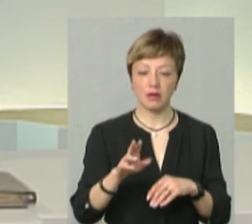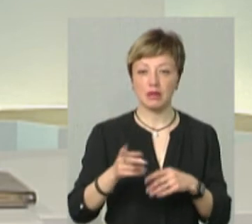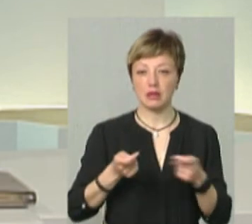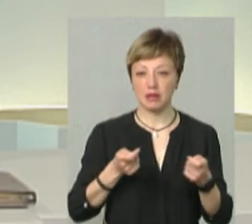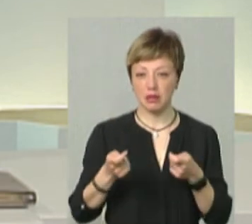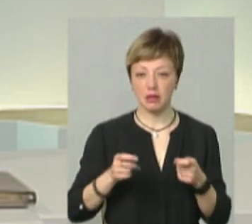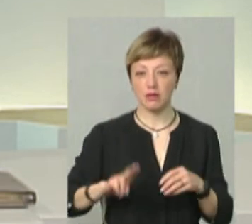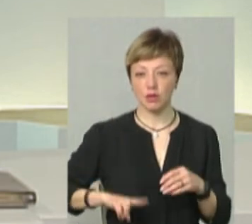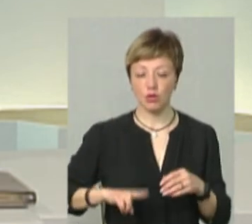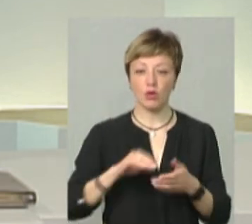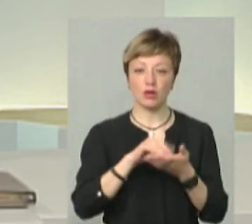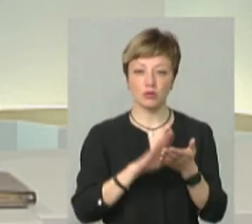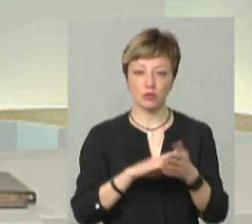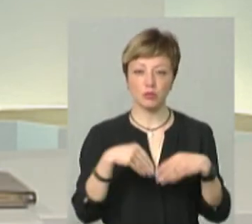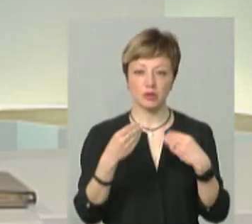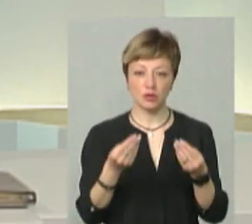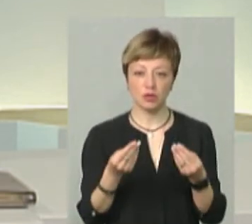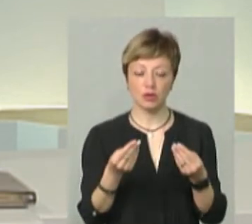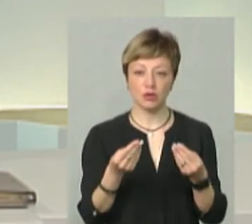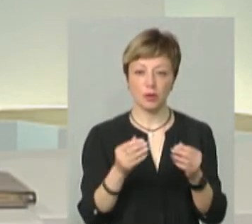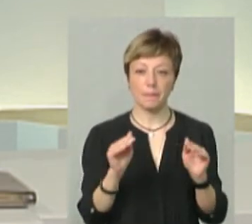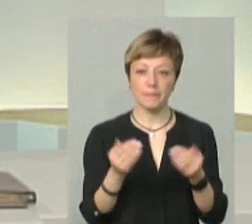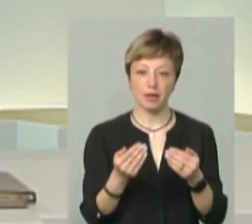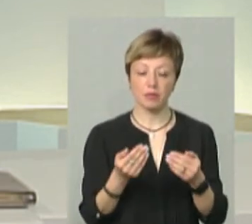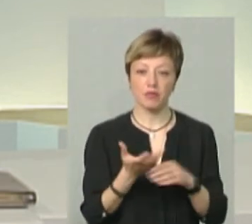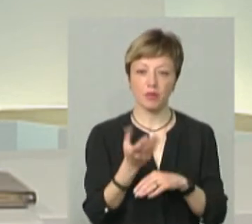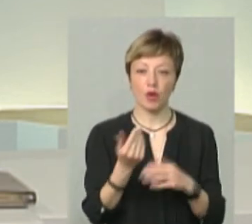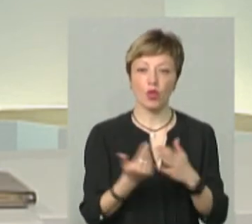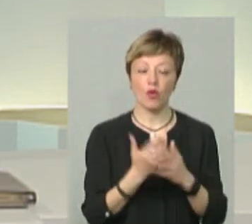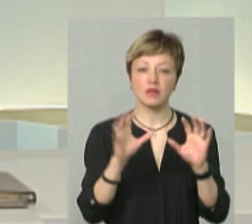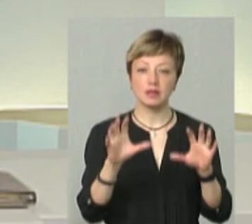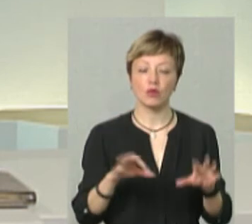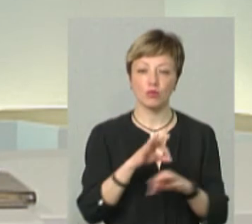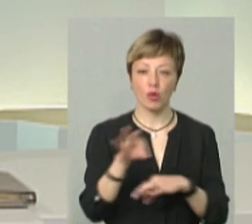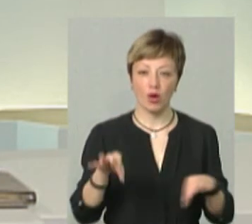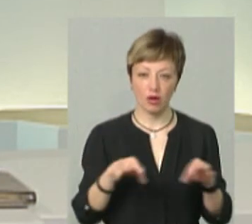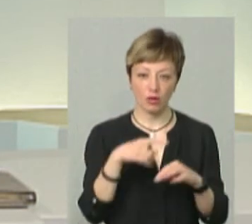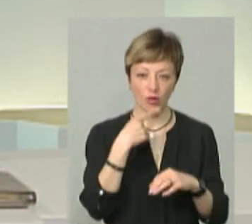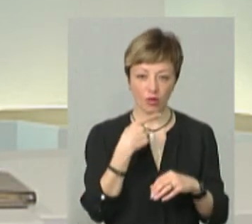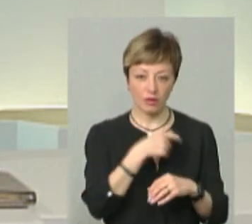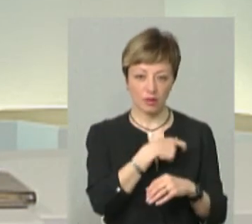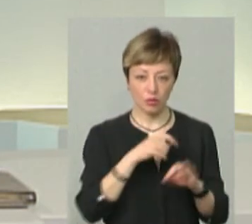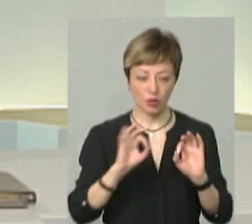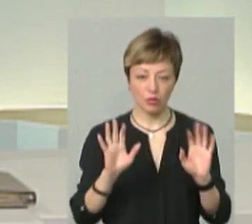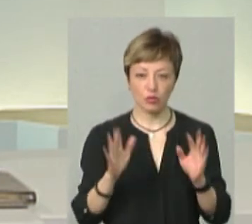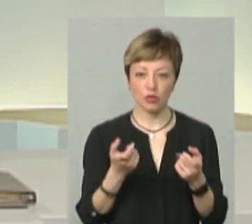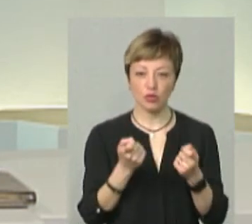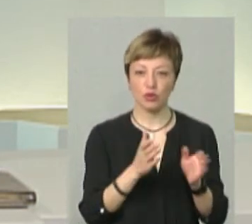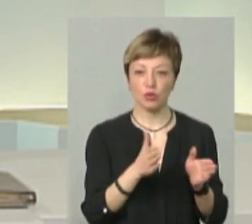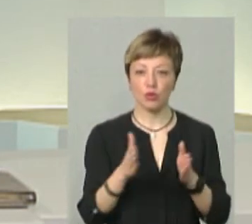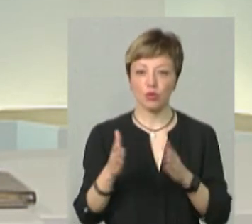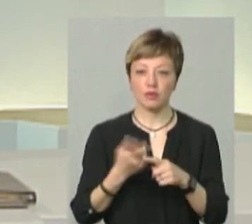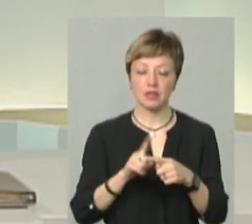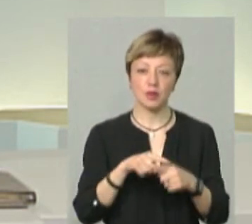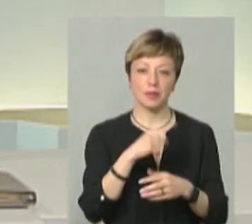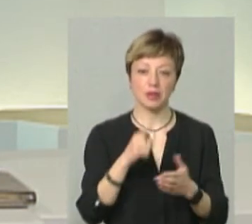роботодавцю, і тоді людину реєструють і призначають їй мінімум. От новий законопроект, про який говорив пан депутат, він буде трошки урегульовувати